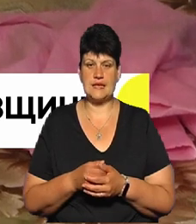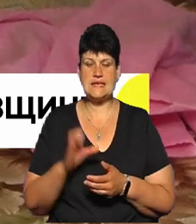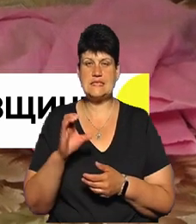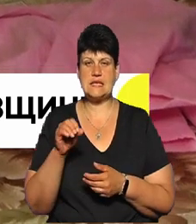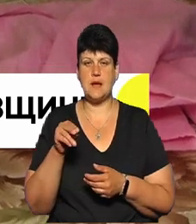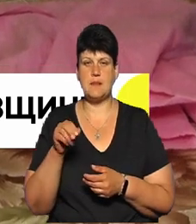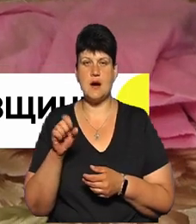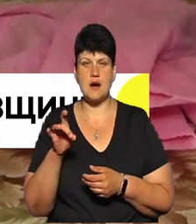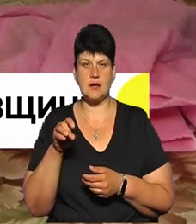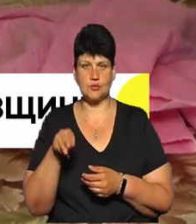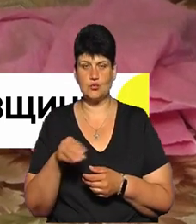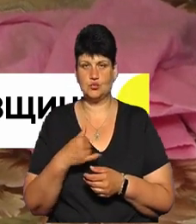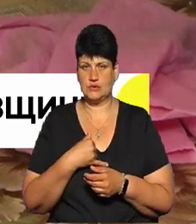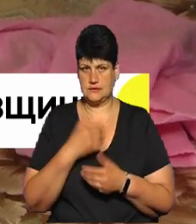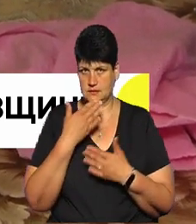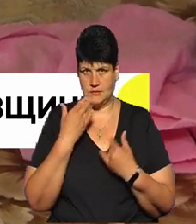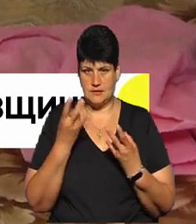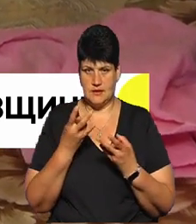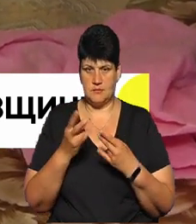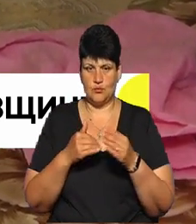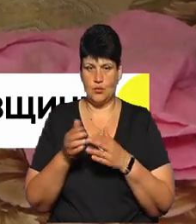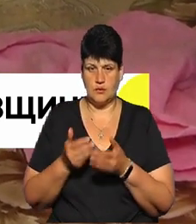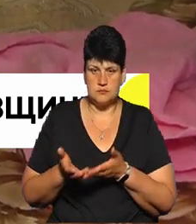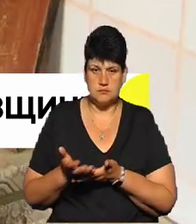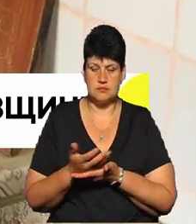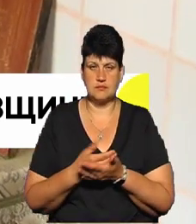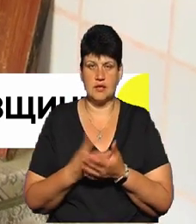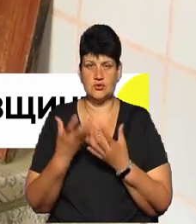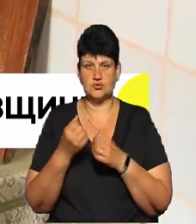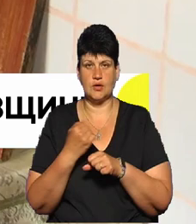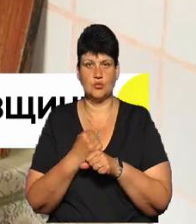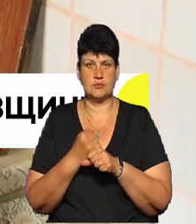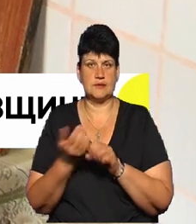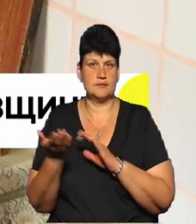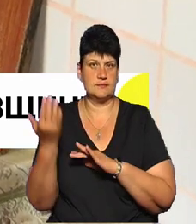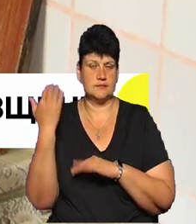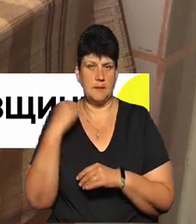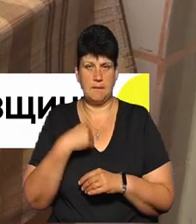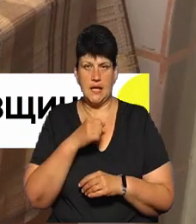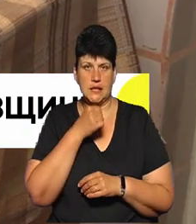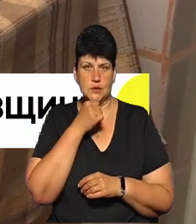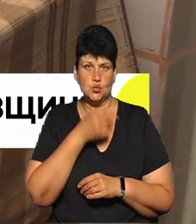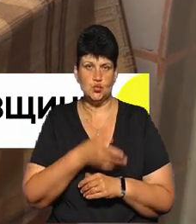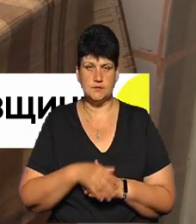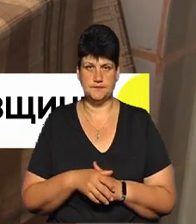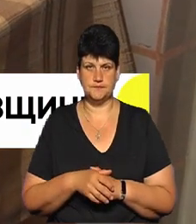нас немає, доводиться вручну це робити, як робив ще мій